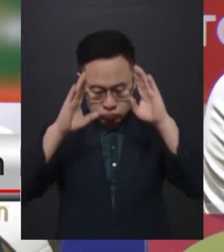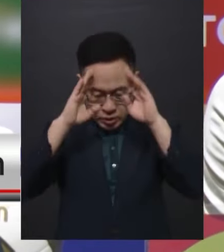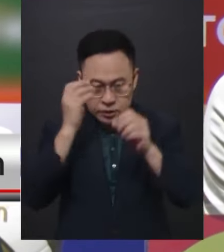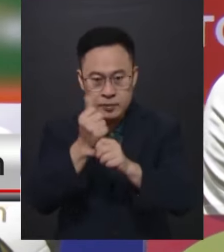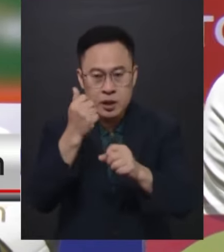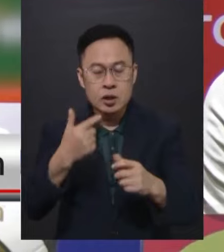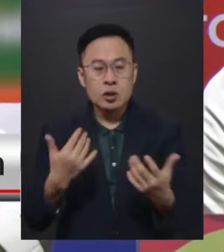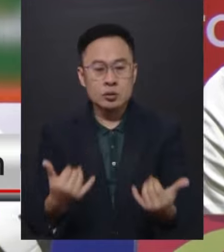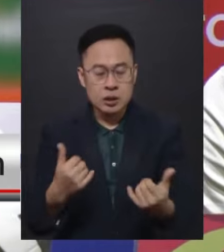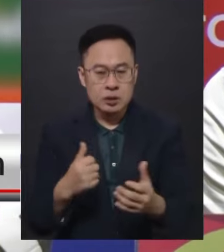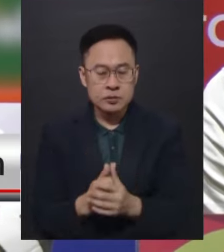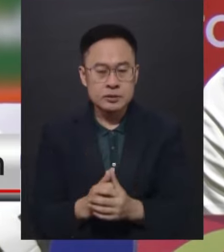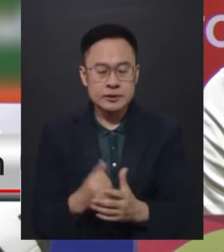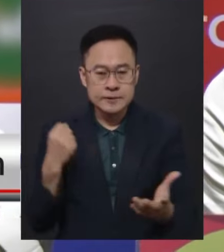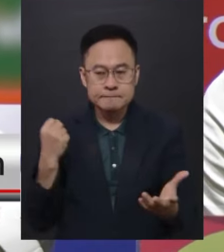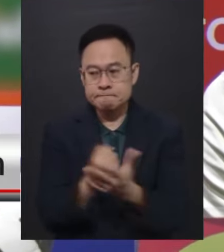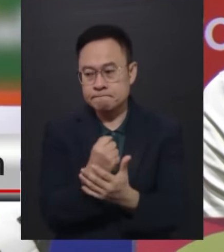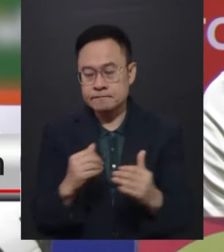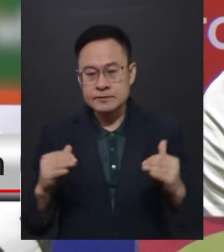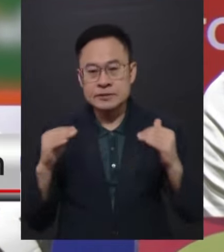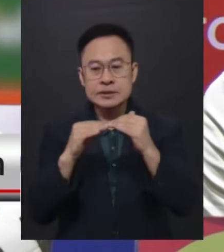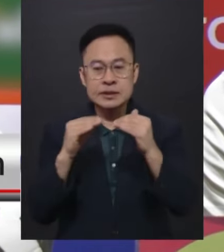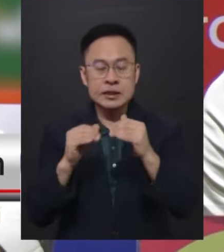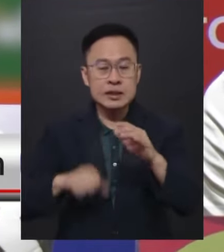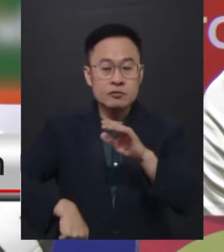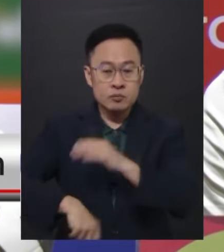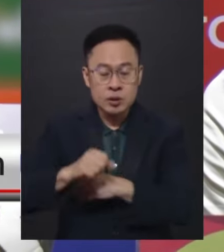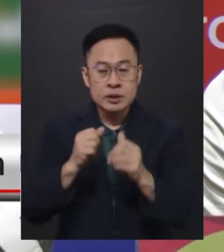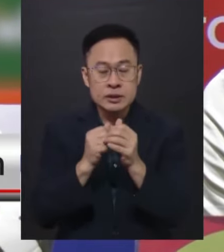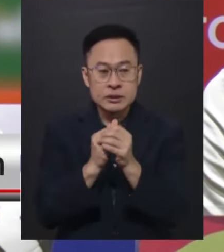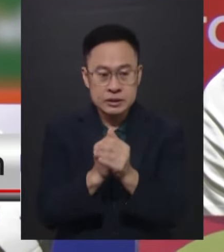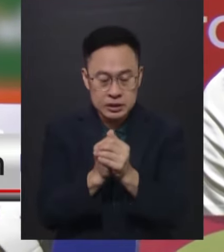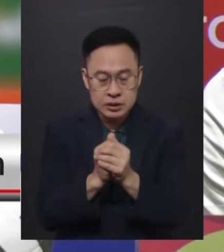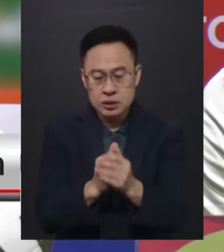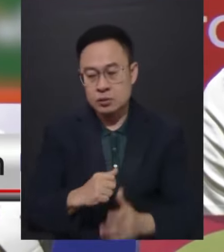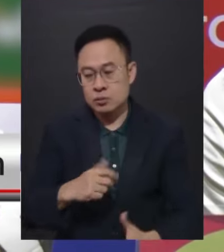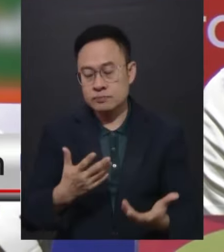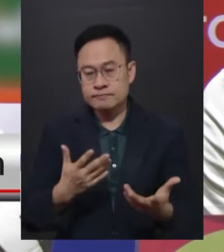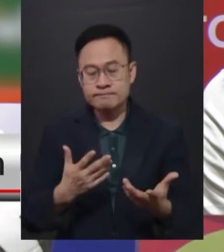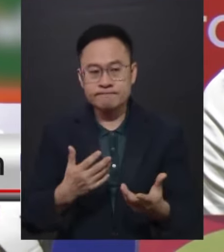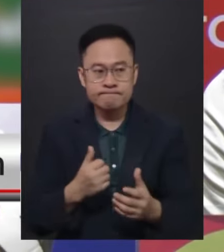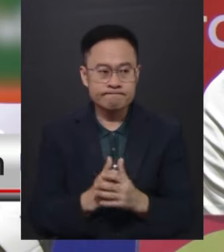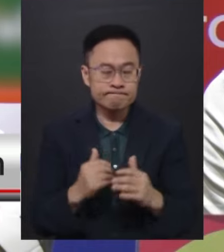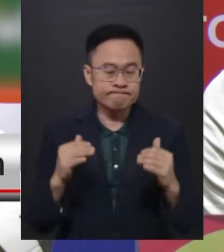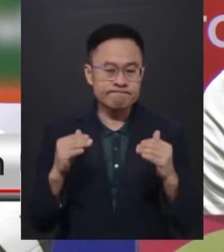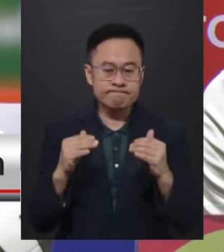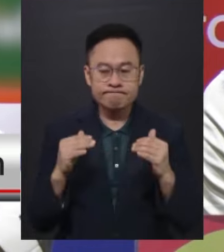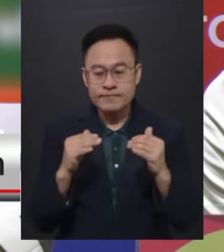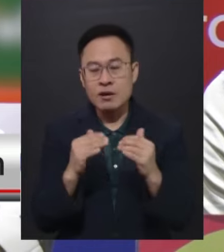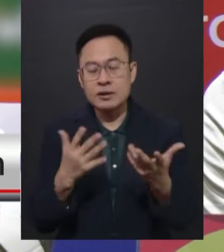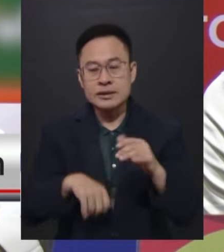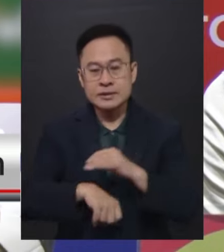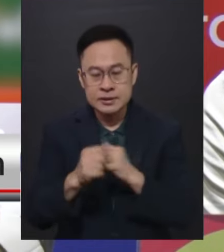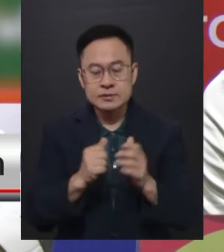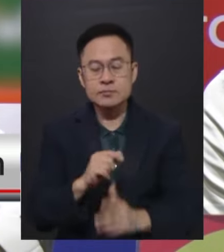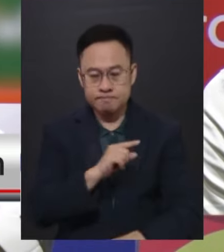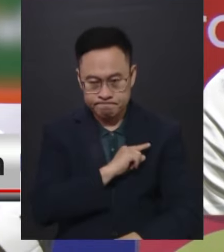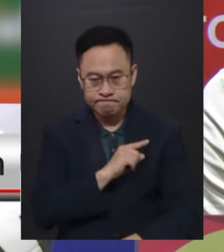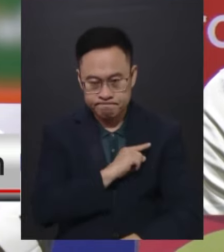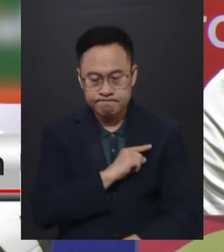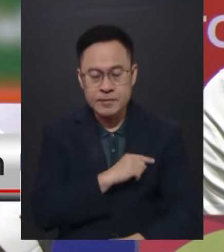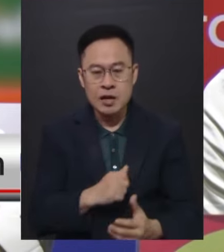เกมที่เสมอซึ่งส่งผลต่อมาถึงเกมนี้กับสิงคโปร์ขณะเดียวกันผู้ฝึกสอนชาวญี่ปุ่นซึ่งเก็